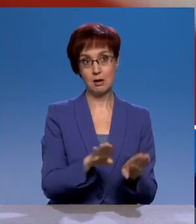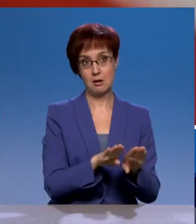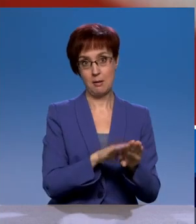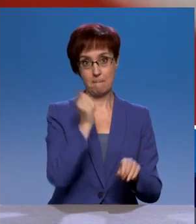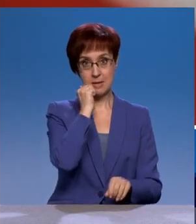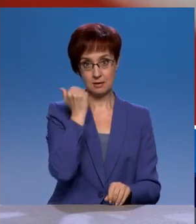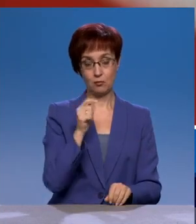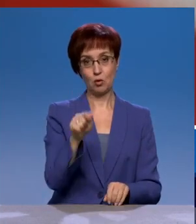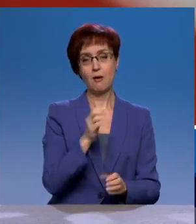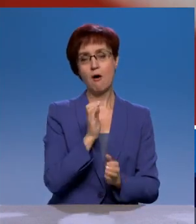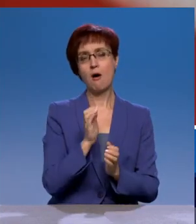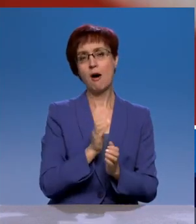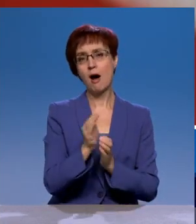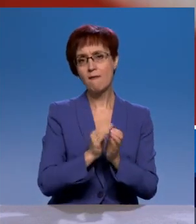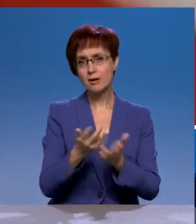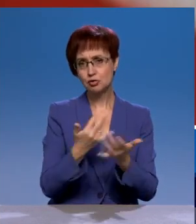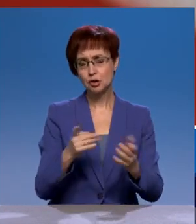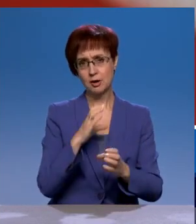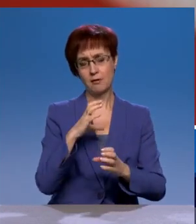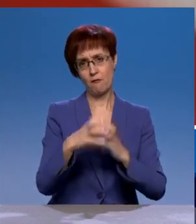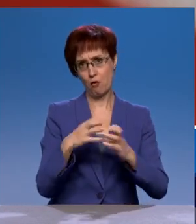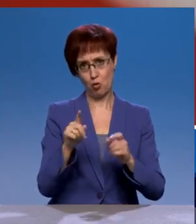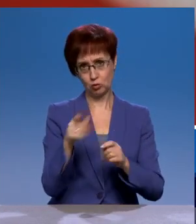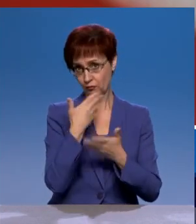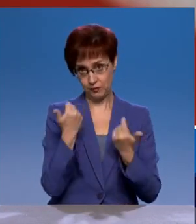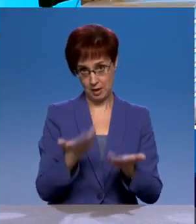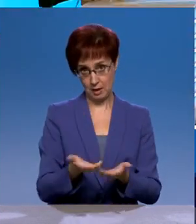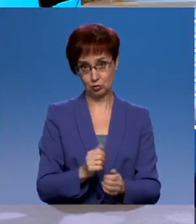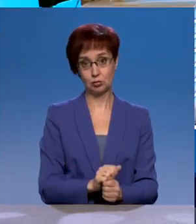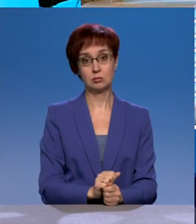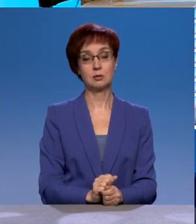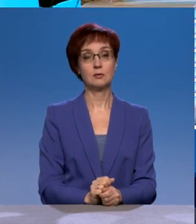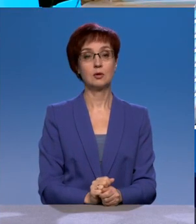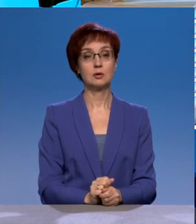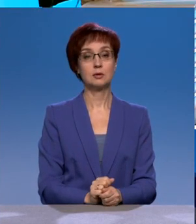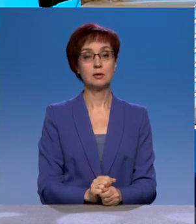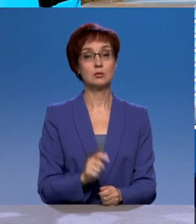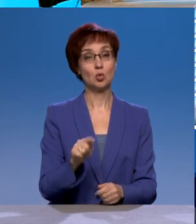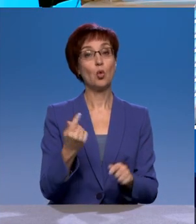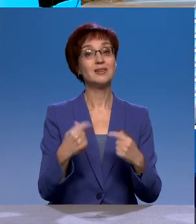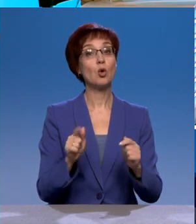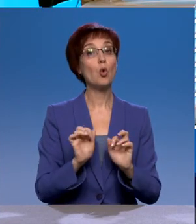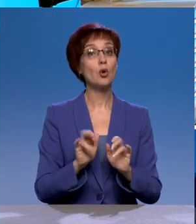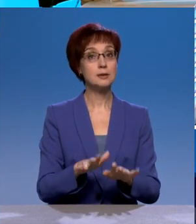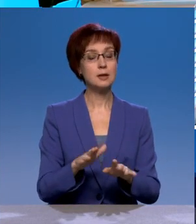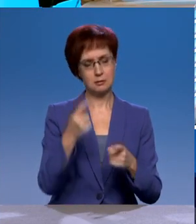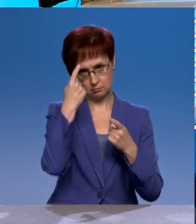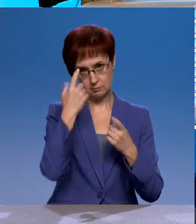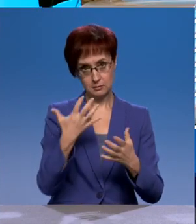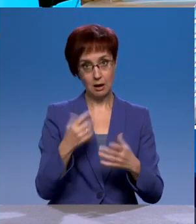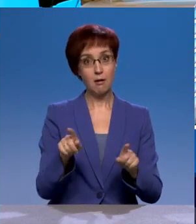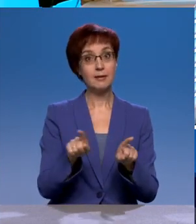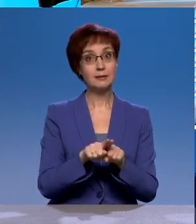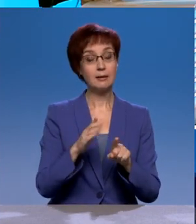нет. Ну, 250 тысяч, ну, вы знаете... Это большие деньги. Но тут другое дело, что очевидно, что такие высокие зарплаты только